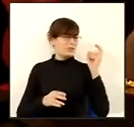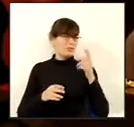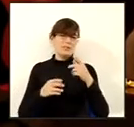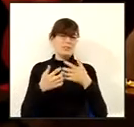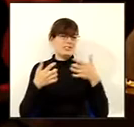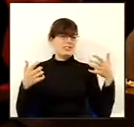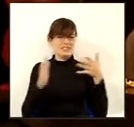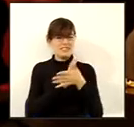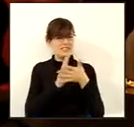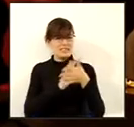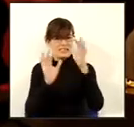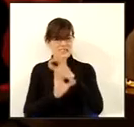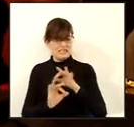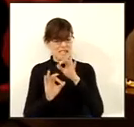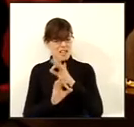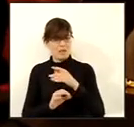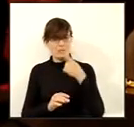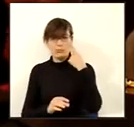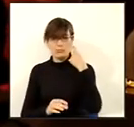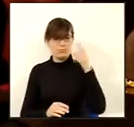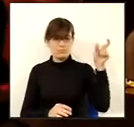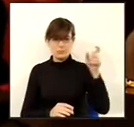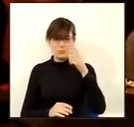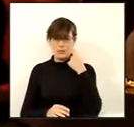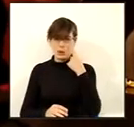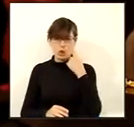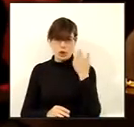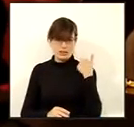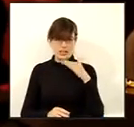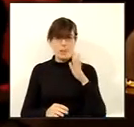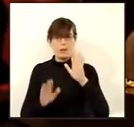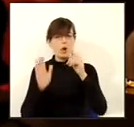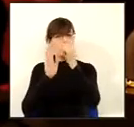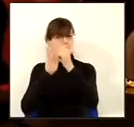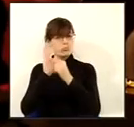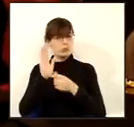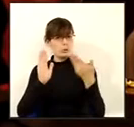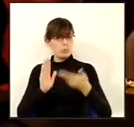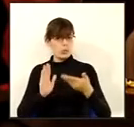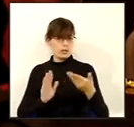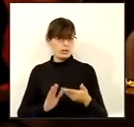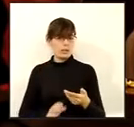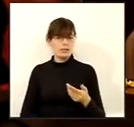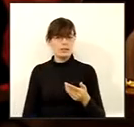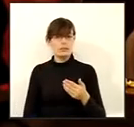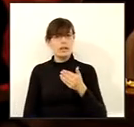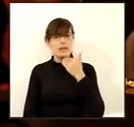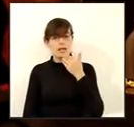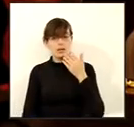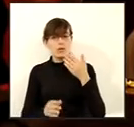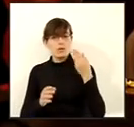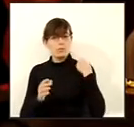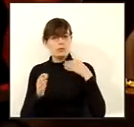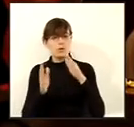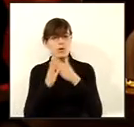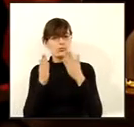és conegut per a moltes persones. Però sí volem recalcar uns punts en concrets, que a part, com hem dit, en la seva extensa obra en el